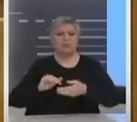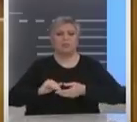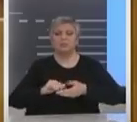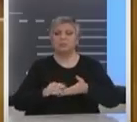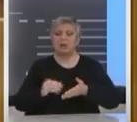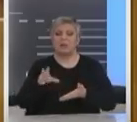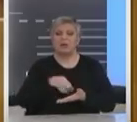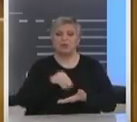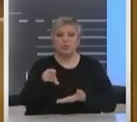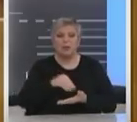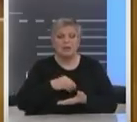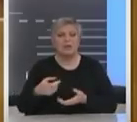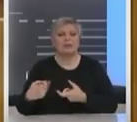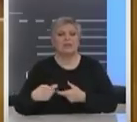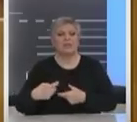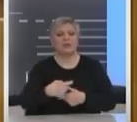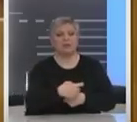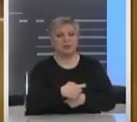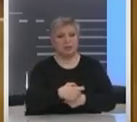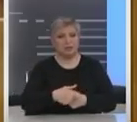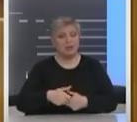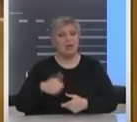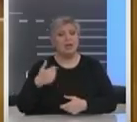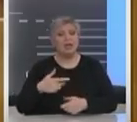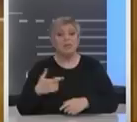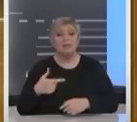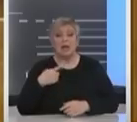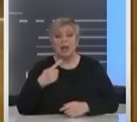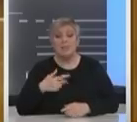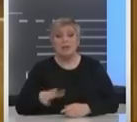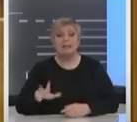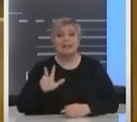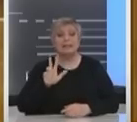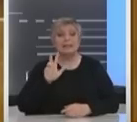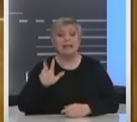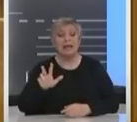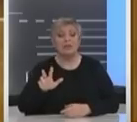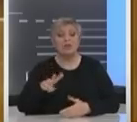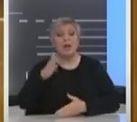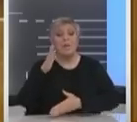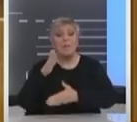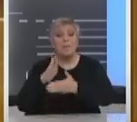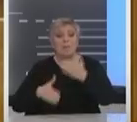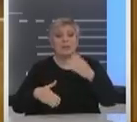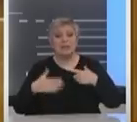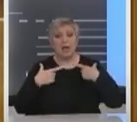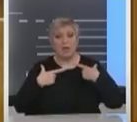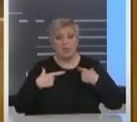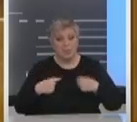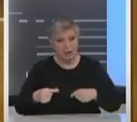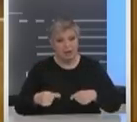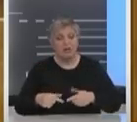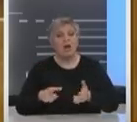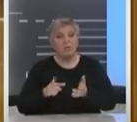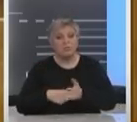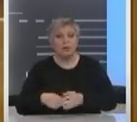μάρκετ, σε αλυσίδες κτλ., αλλά από γενικές συνελεύσεις, όπου το 50% των μελών του σωματείου θα πρέπει να ψηφίζουν για την απεργία. Πράγματι, σε